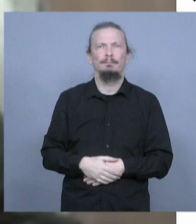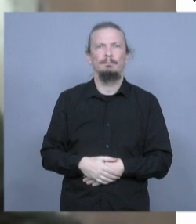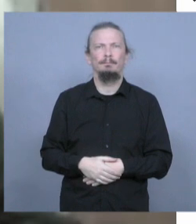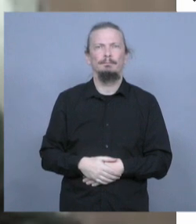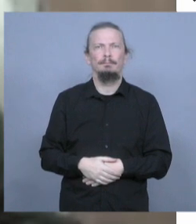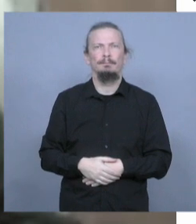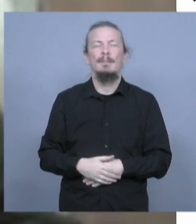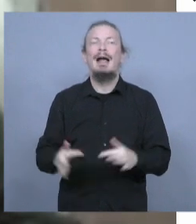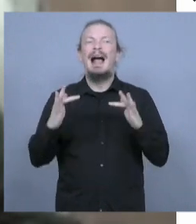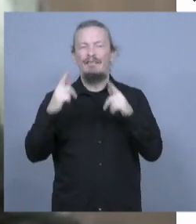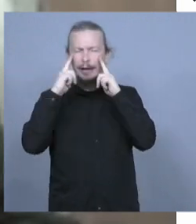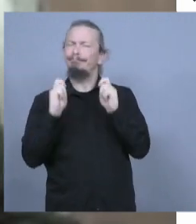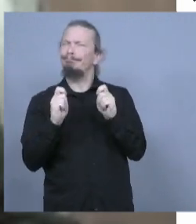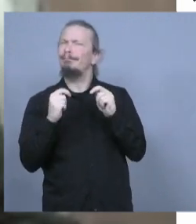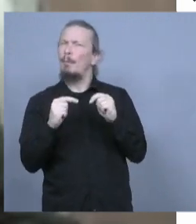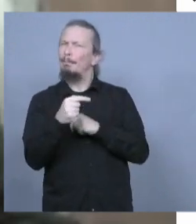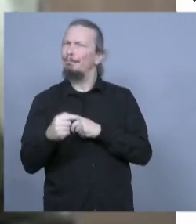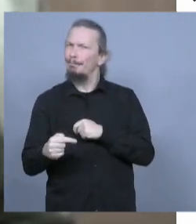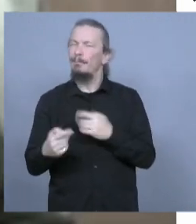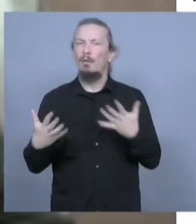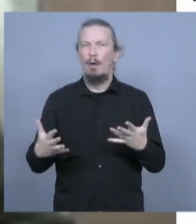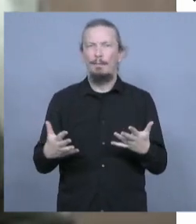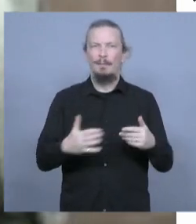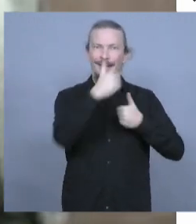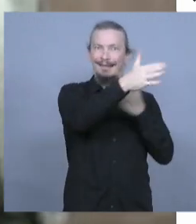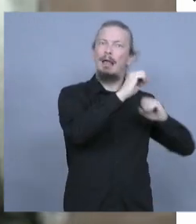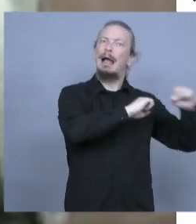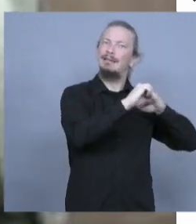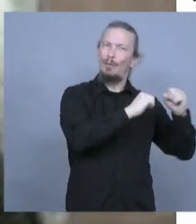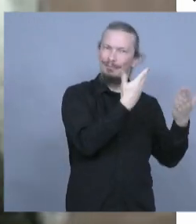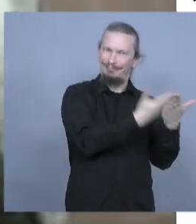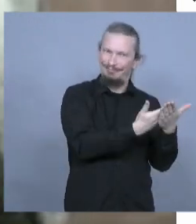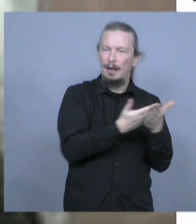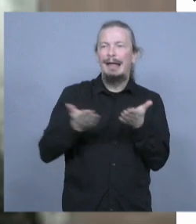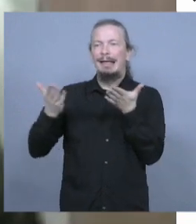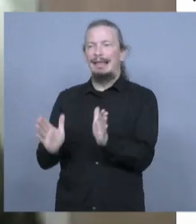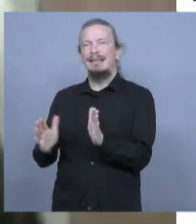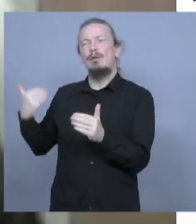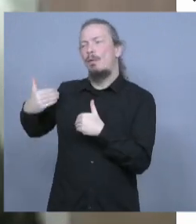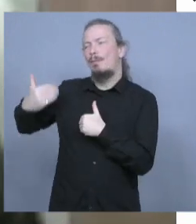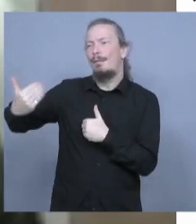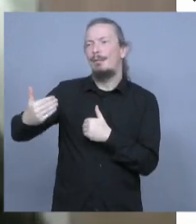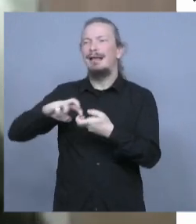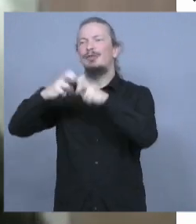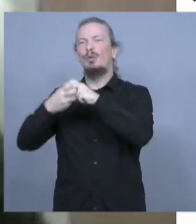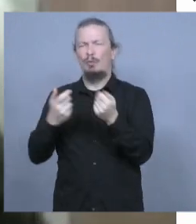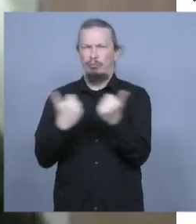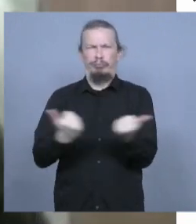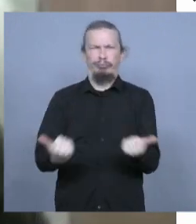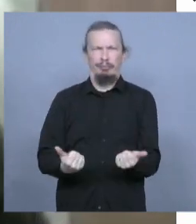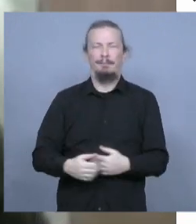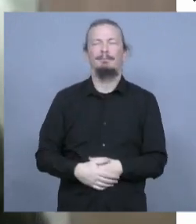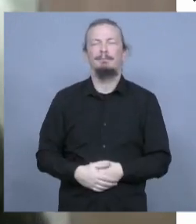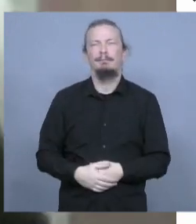J'en viens au point de vigilance qui concerne surtout les contradictions entre ce cadre d'action et les décisions adoptées par ailleurs en matière d'infrastructure.